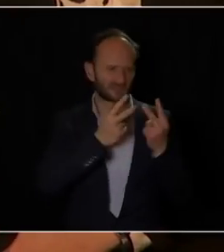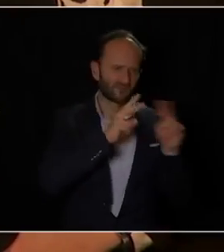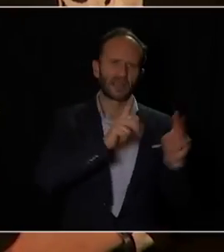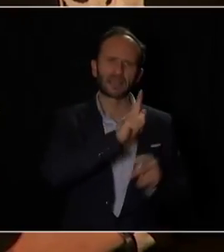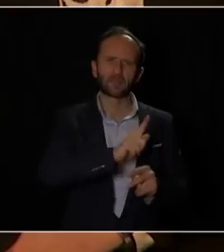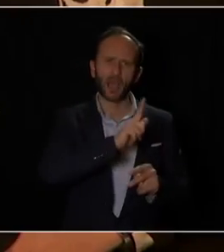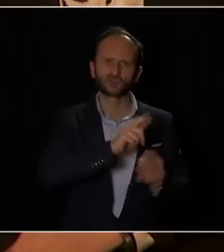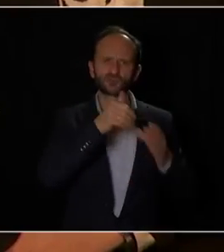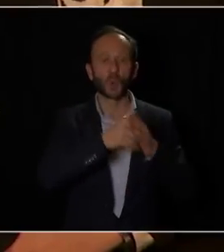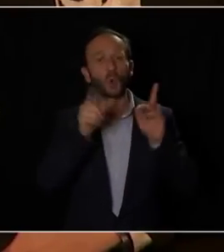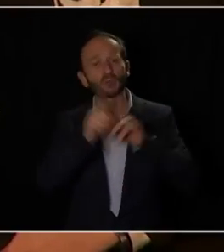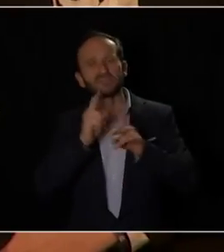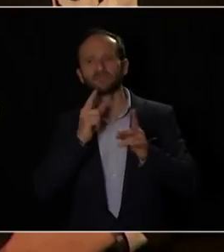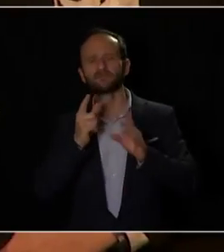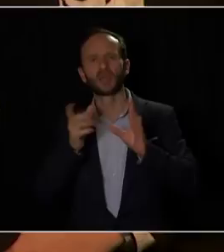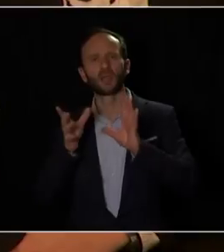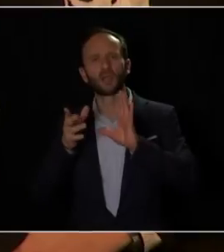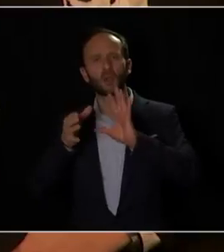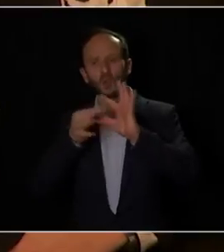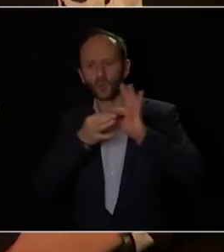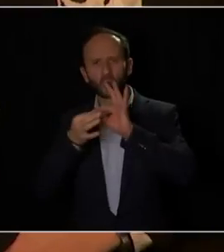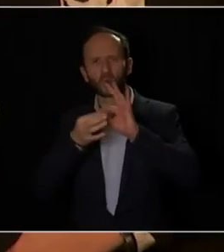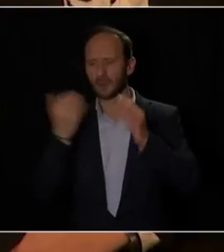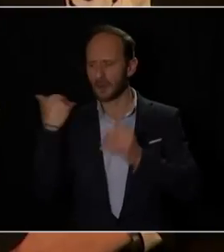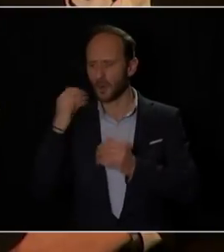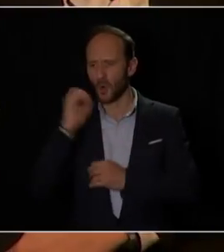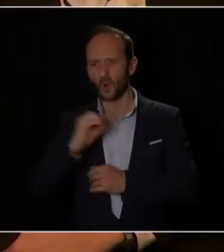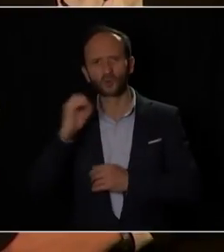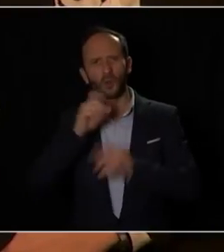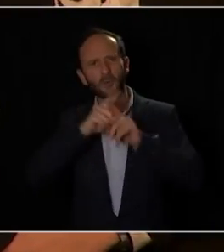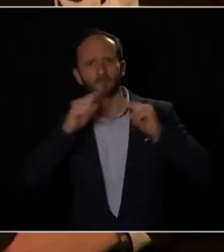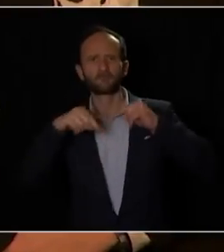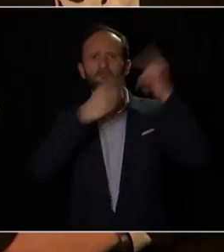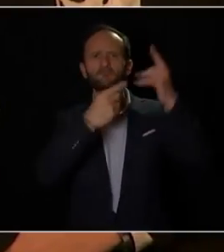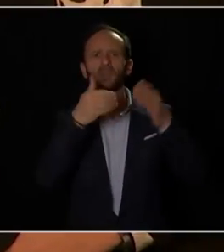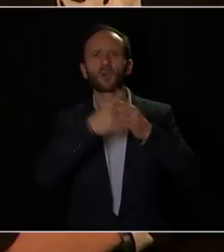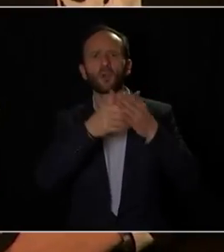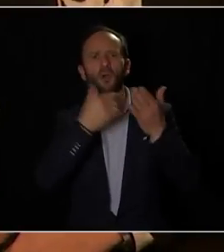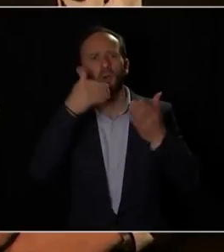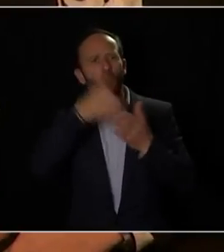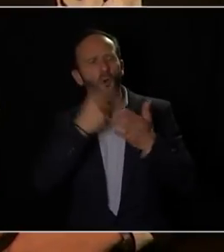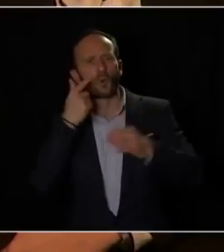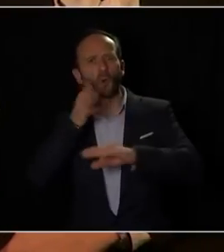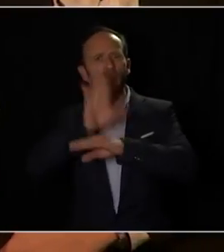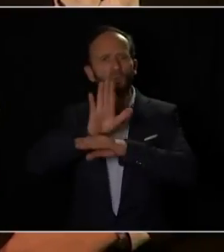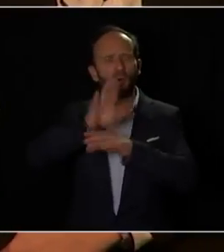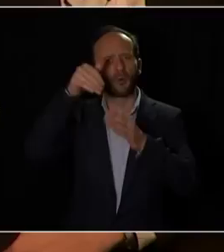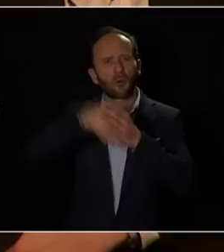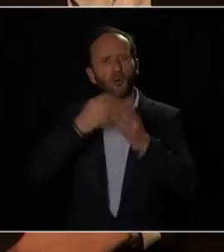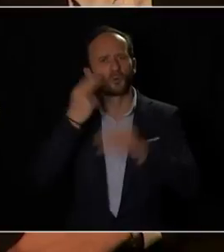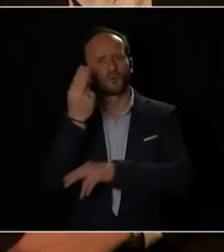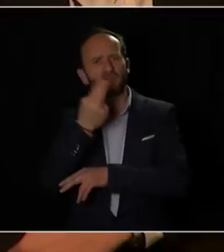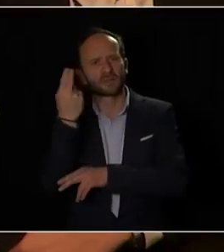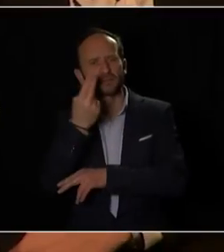cadre de la coopération internationale. J'ai conduit en octobre dernier une délégation à Volgograd, composée de représentants de